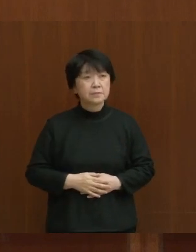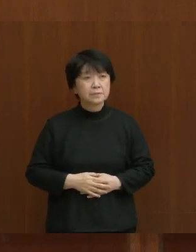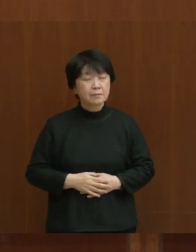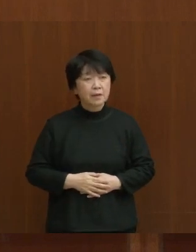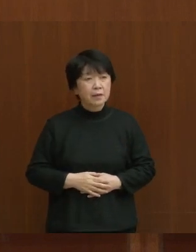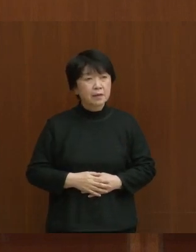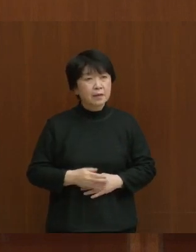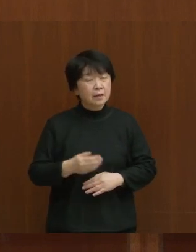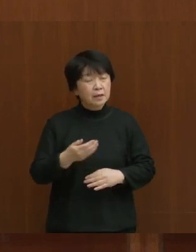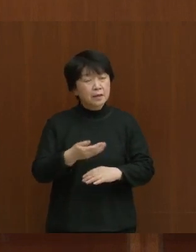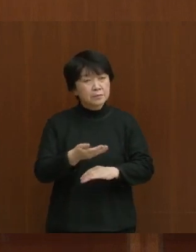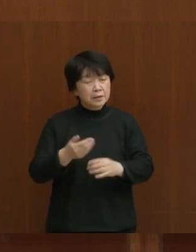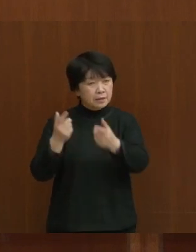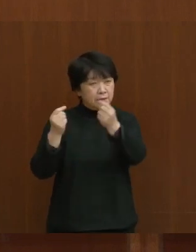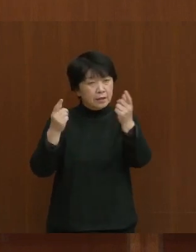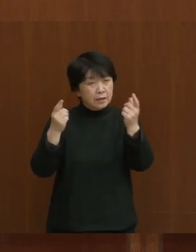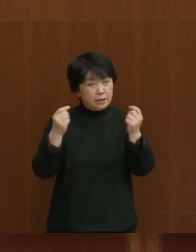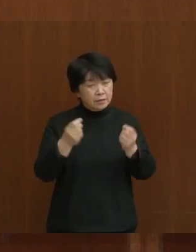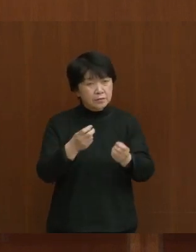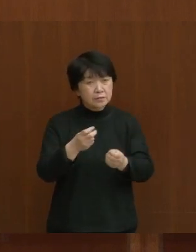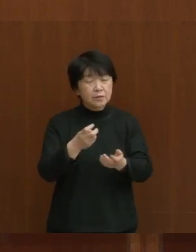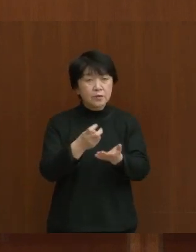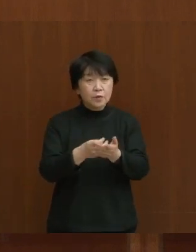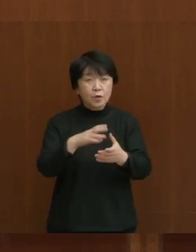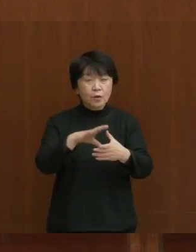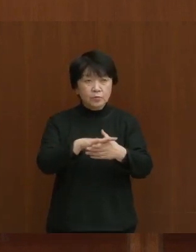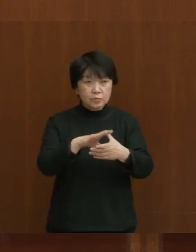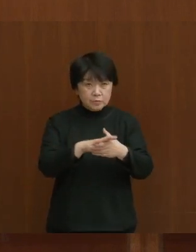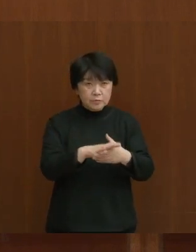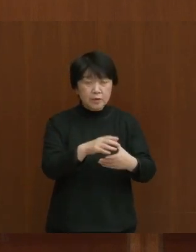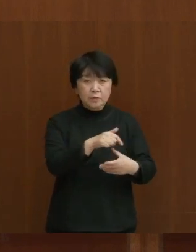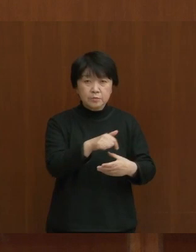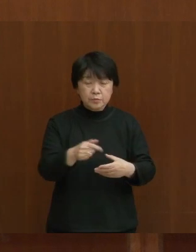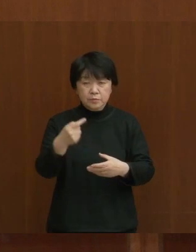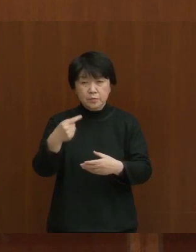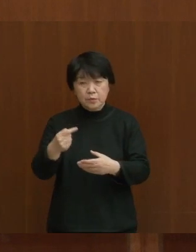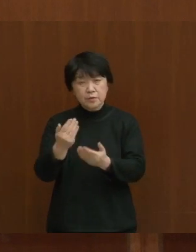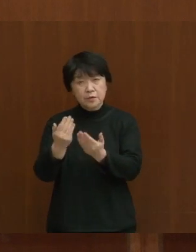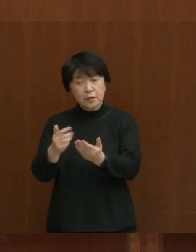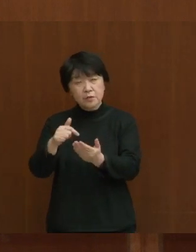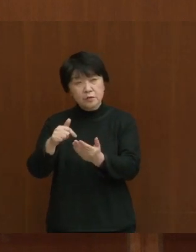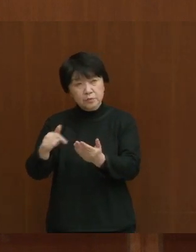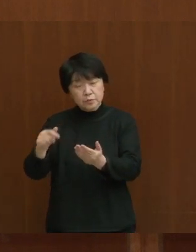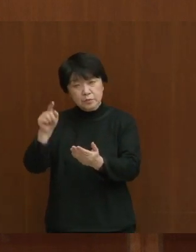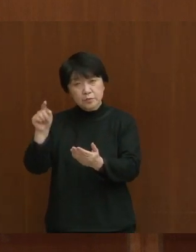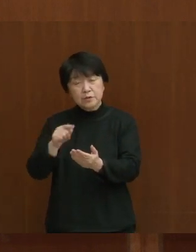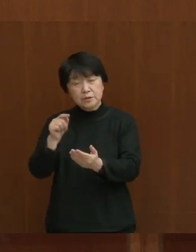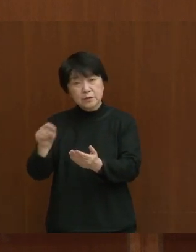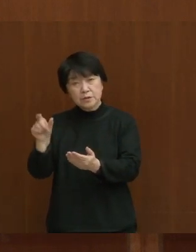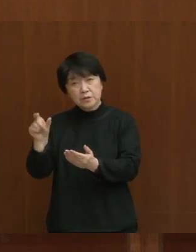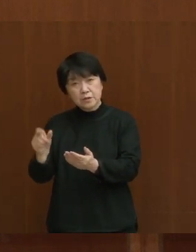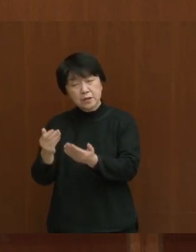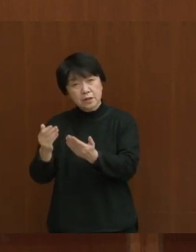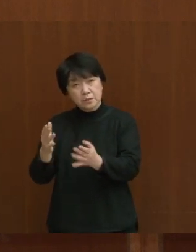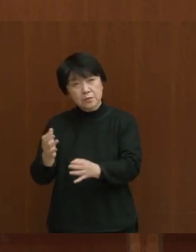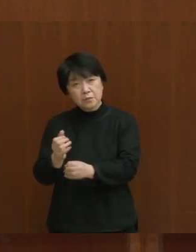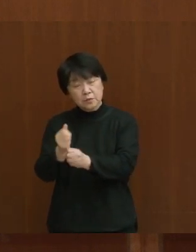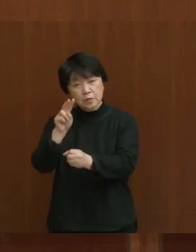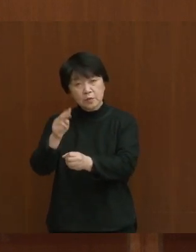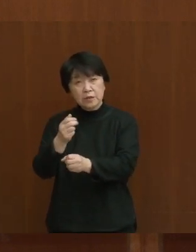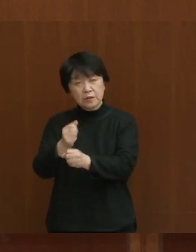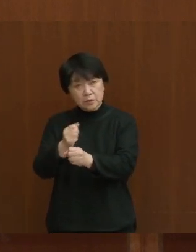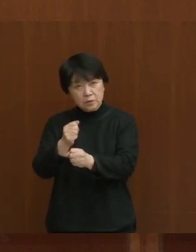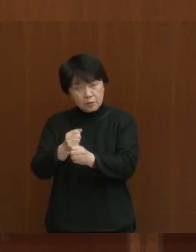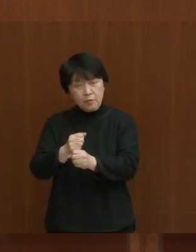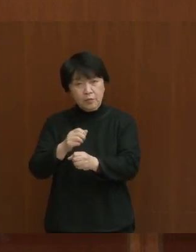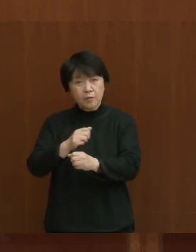島根大学法文学部、教育学部、人間科学部、総合理工学部、生物資源科学